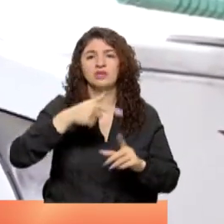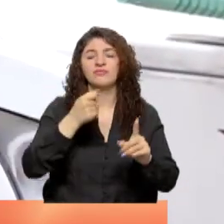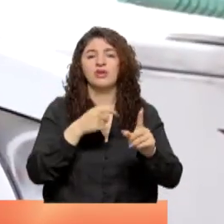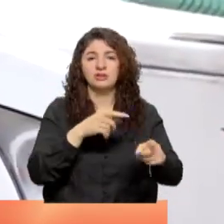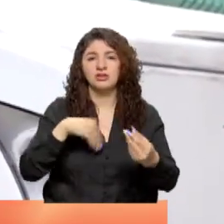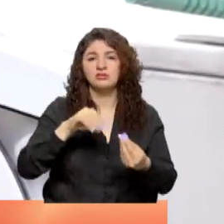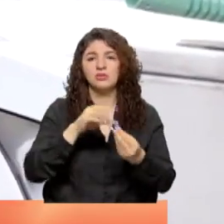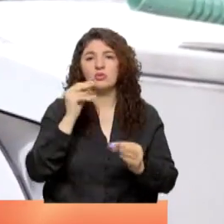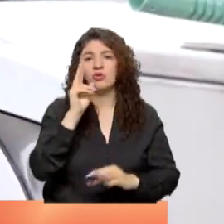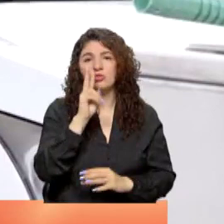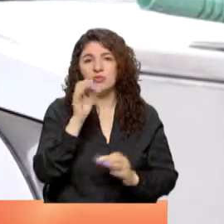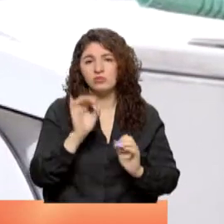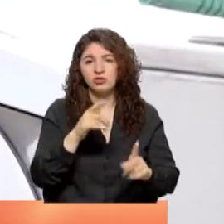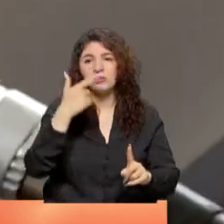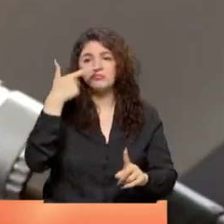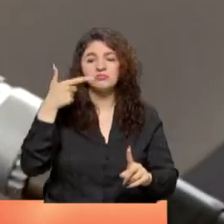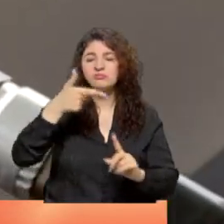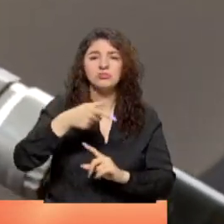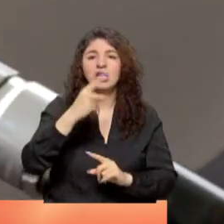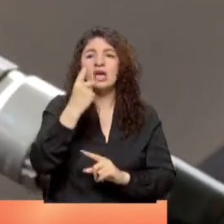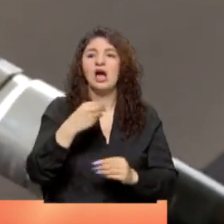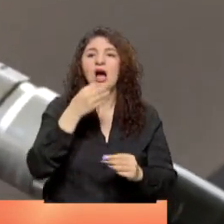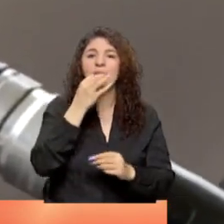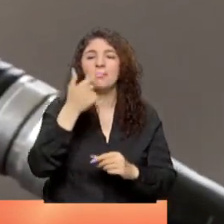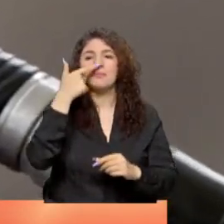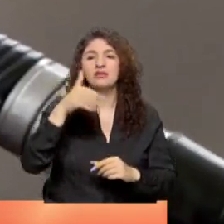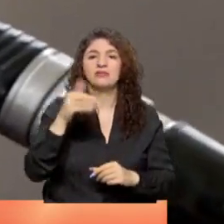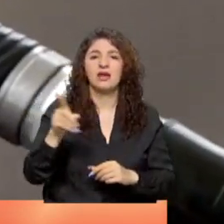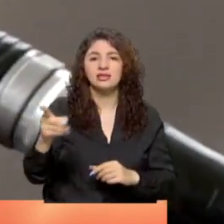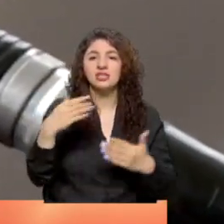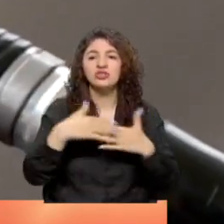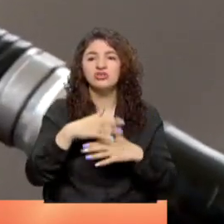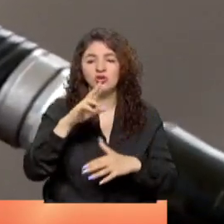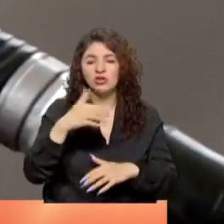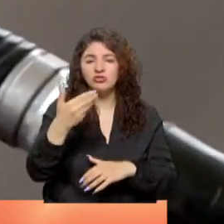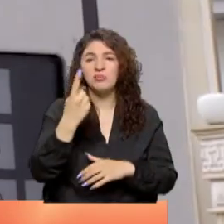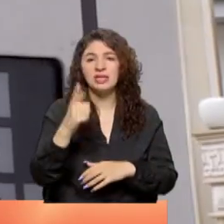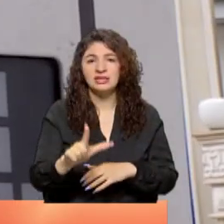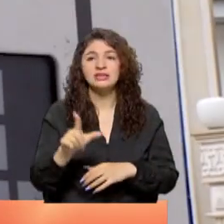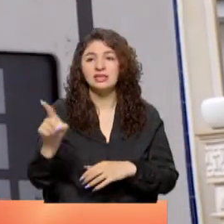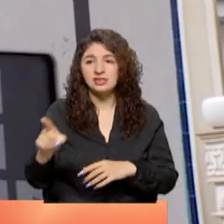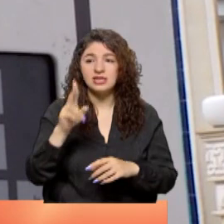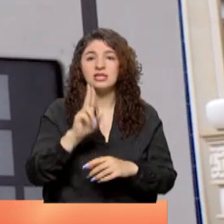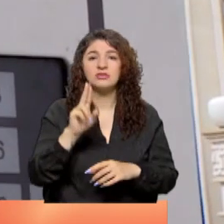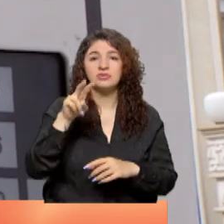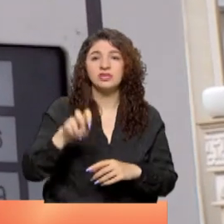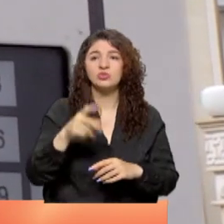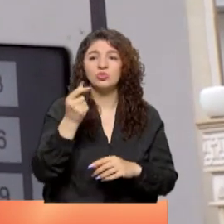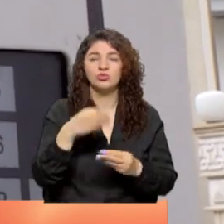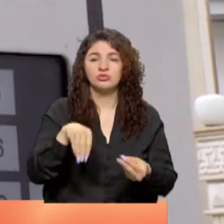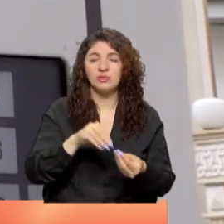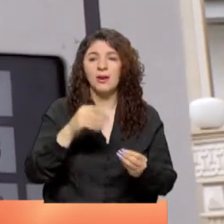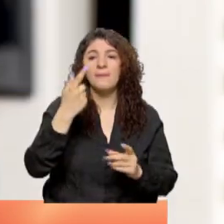akaryakıt fiyatlarına zam olarak yansıdı pompada ilk zam haberi benzinden geldi Gece yarısından sonra litre fiyatı 78 kuruş